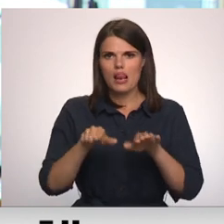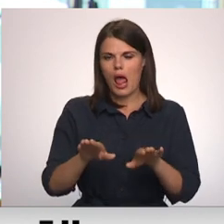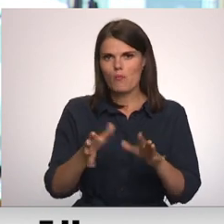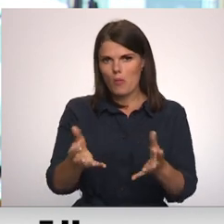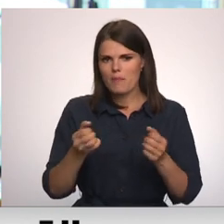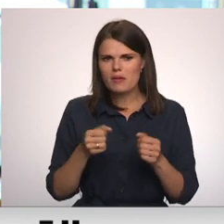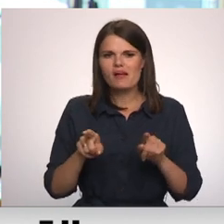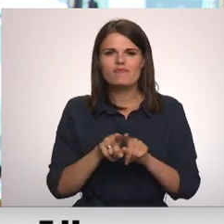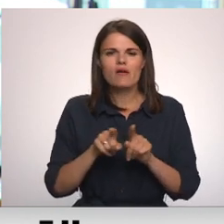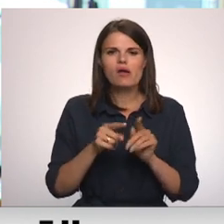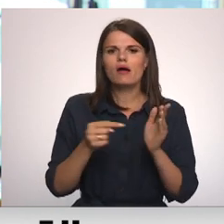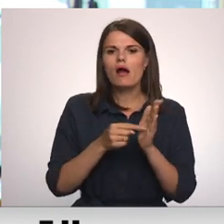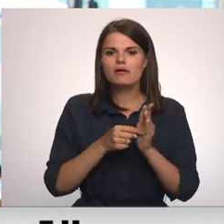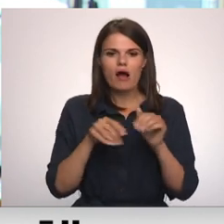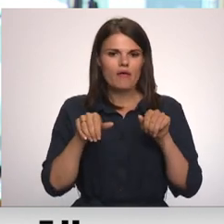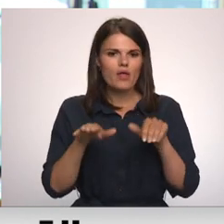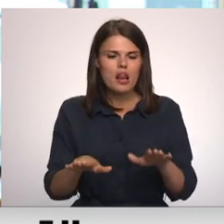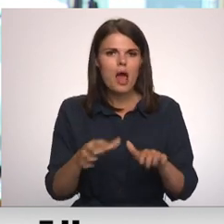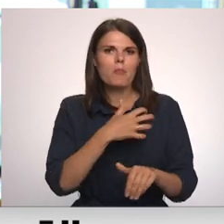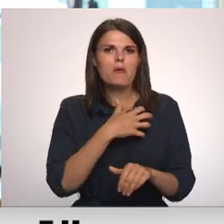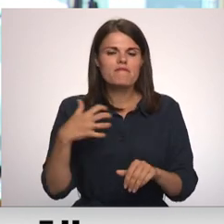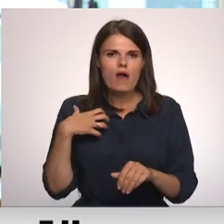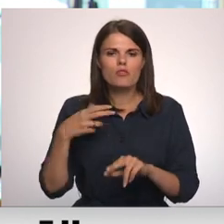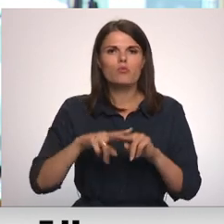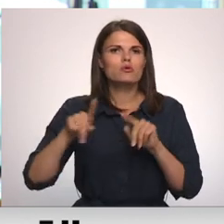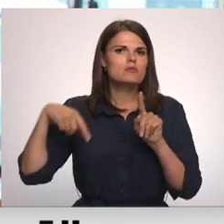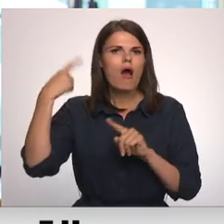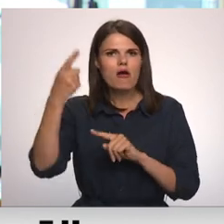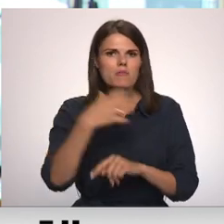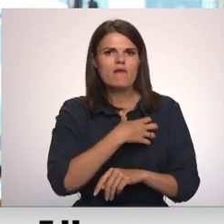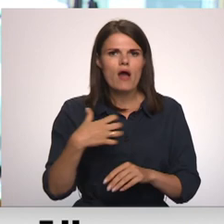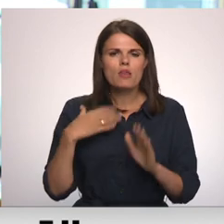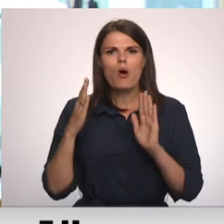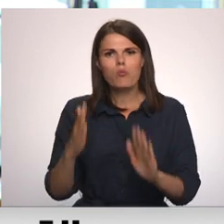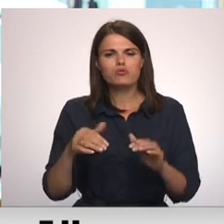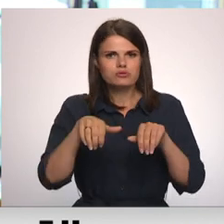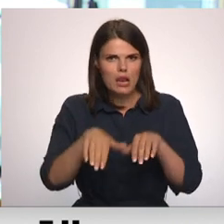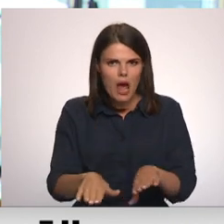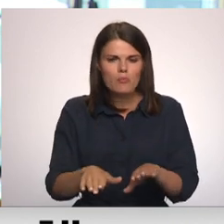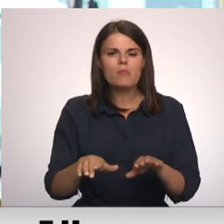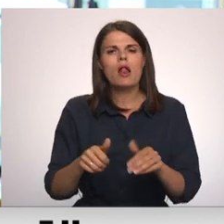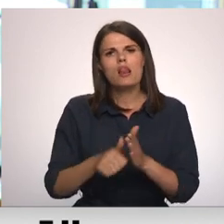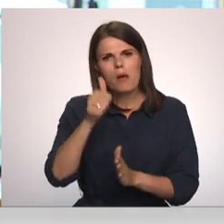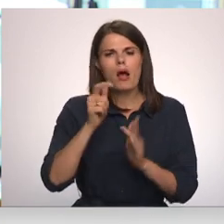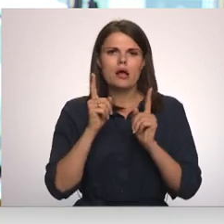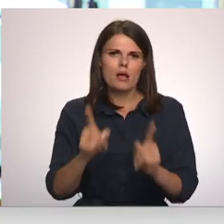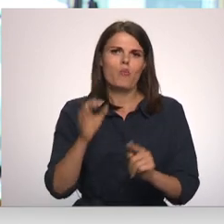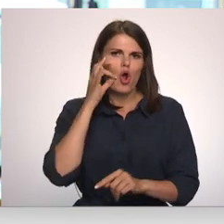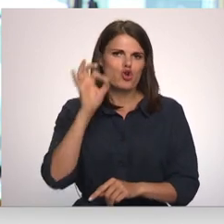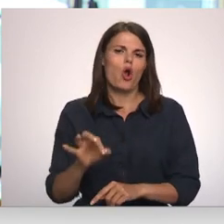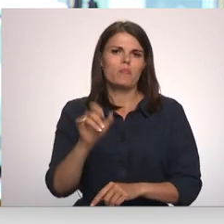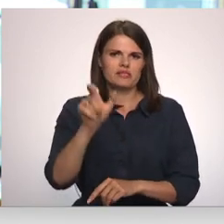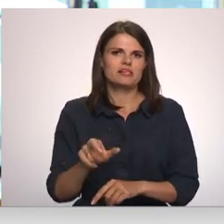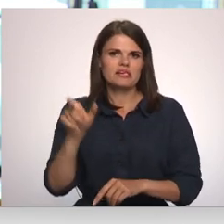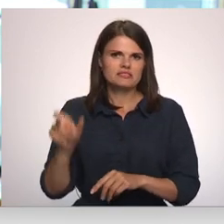kādas lēmumus valdība, nākošā valdība plāno pieņemt labāk, lai to dara kompetenti cilvēki, un te